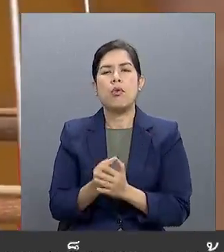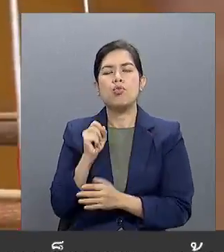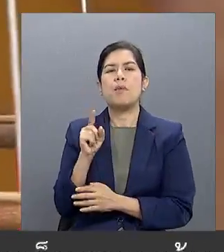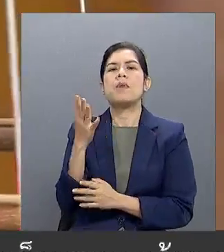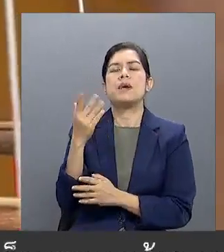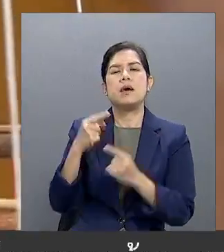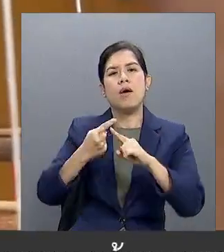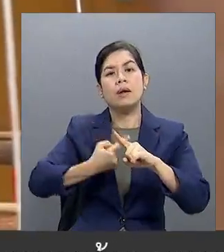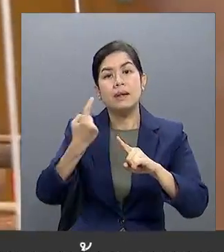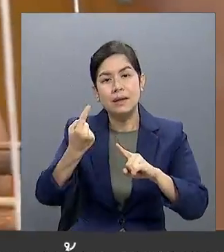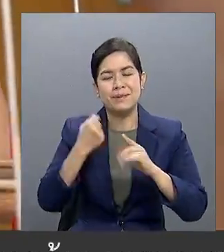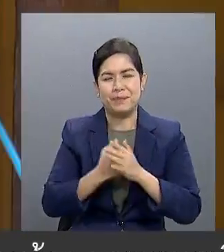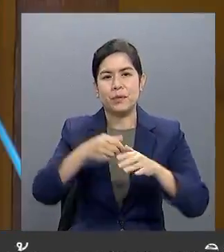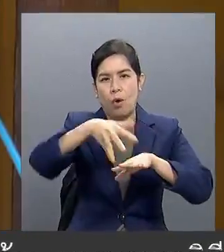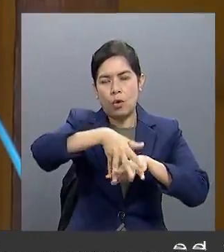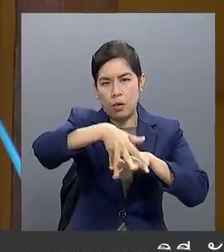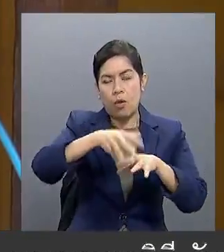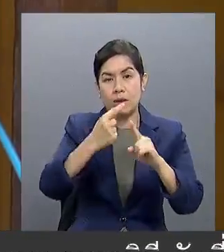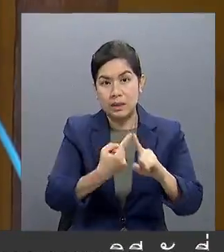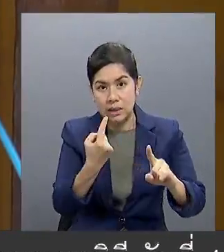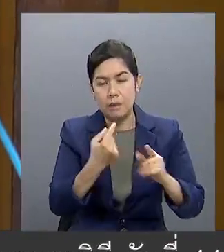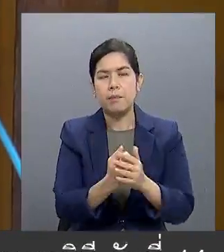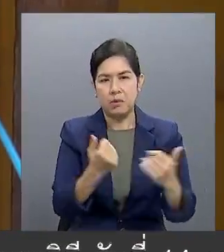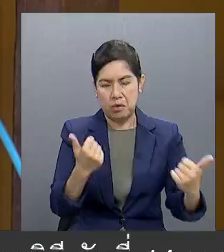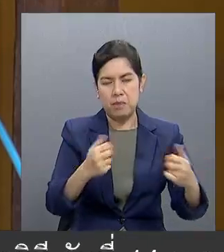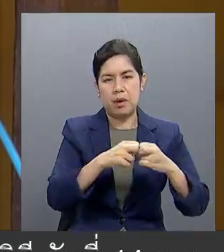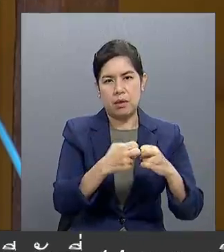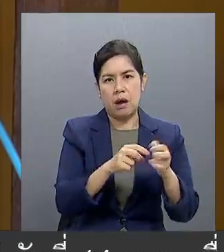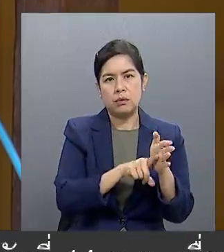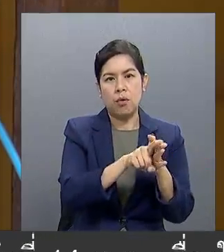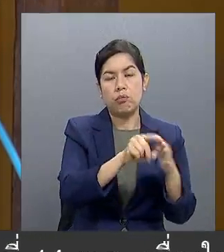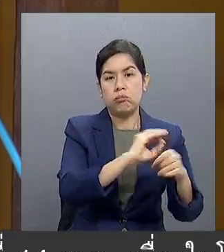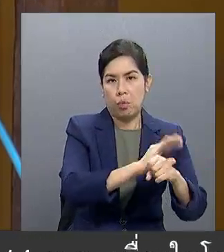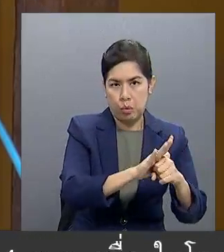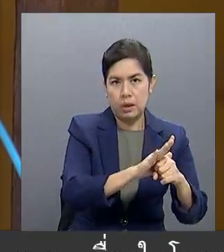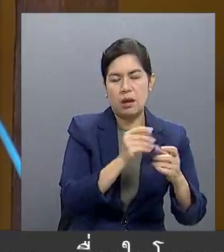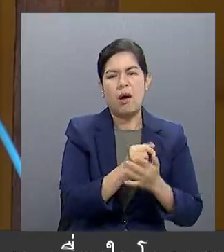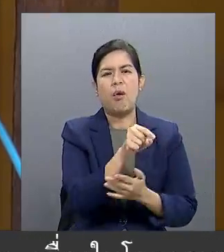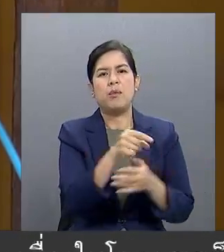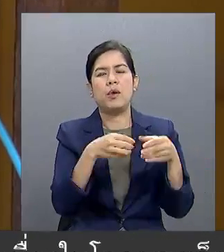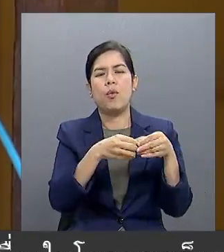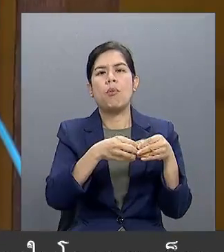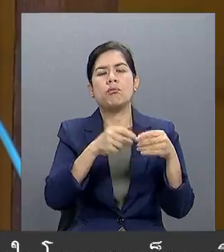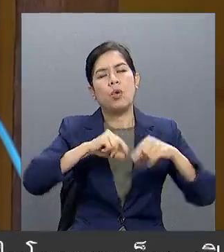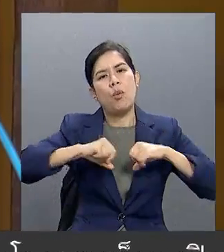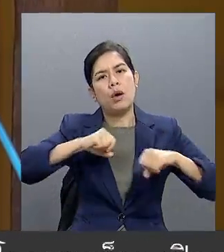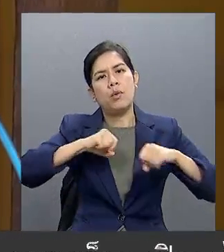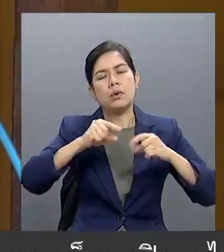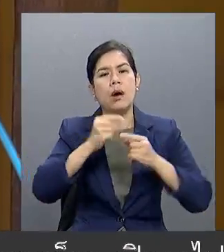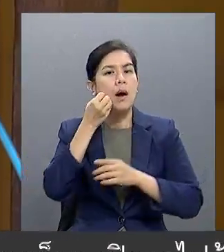ไม่รู้กลับมาอยู่บ้านแล้วก็ชวนมาให้มาทอผ้าช่วงนี้เข้าไป